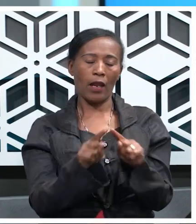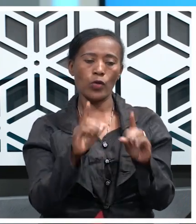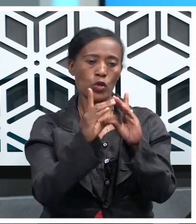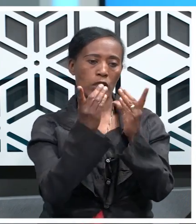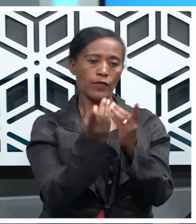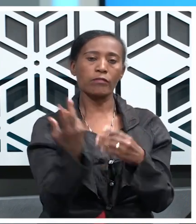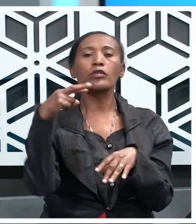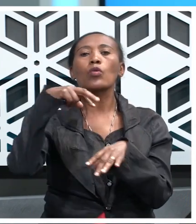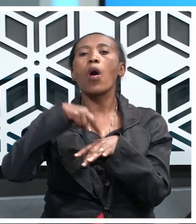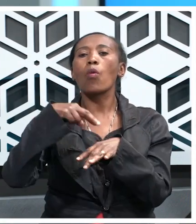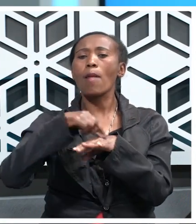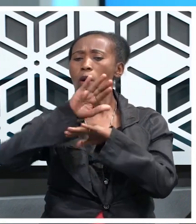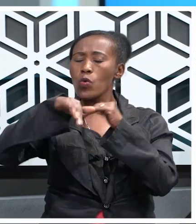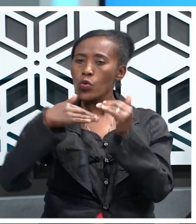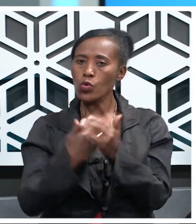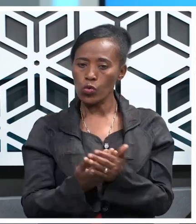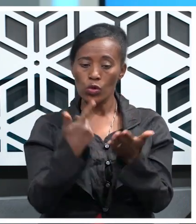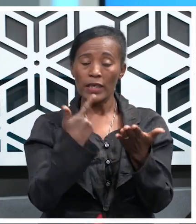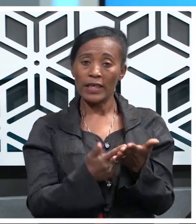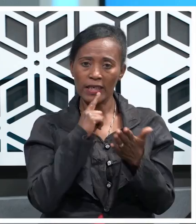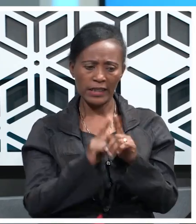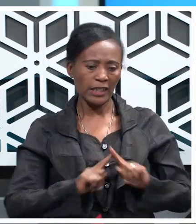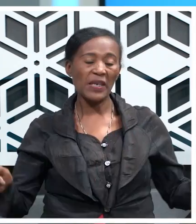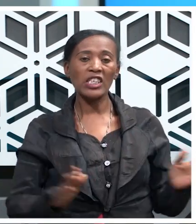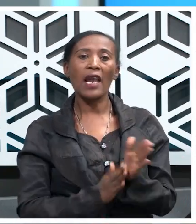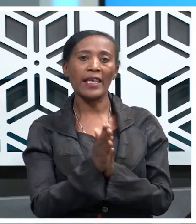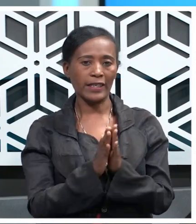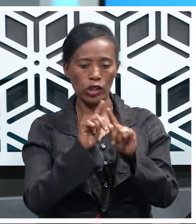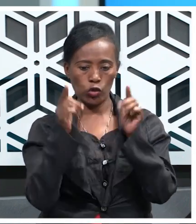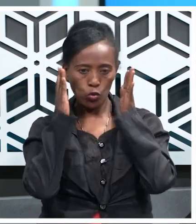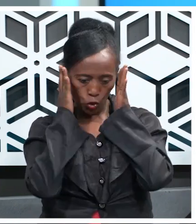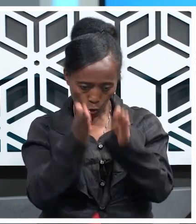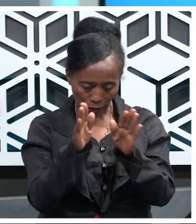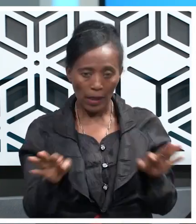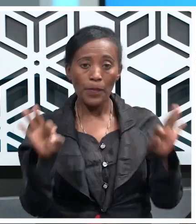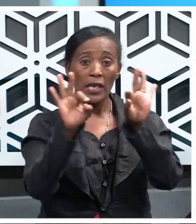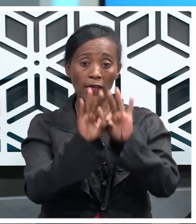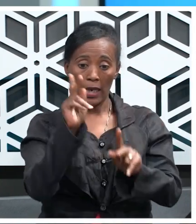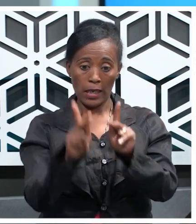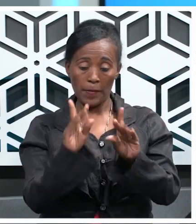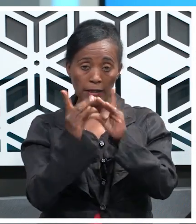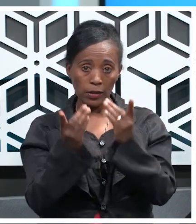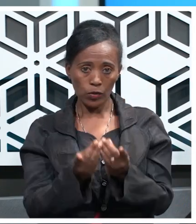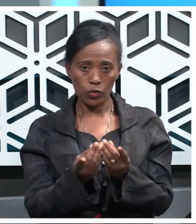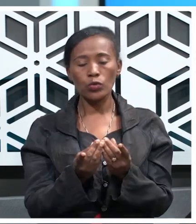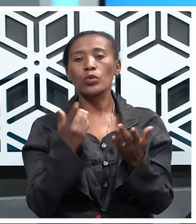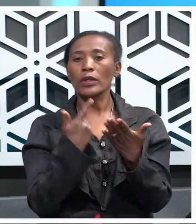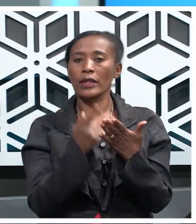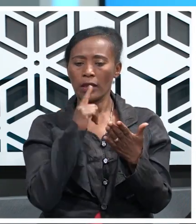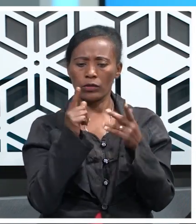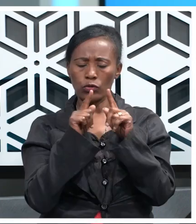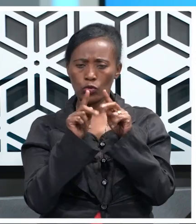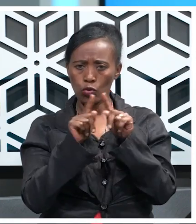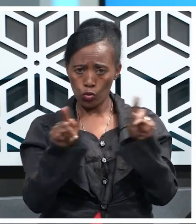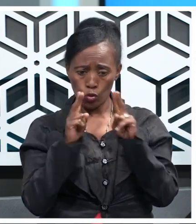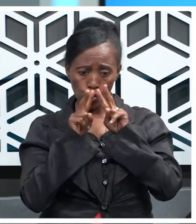የተለያዩ ክፍሎች እንደሚቋቋሙት ሁሉ ላይክ እነዚህ ስፔሻል ኒድ ወይም ልዩ ትኩረት የሚያስፈልጋቸው የህብረተሰብ ክፍሎችን መከላከልና